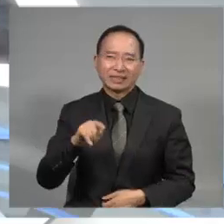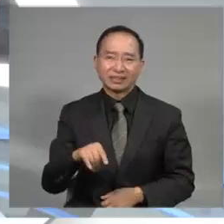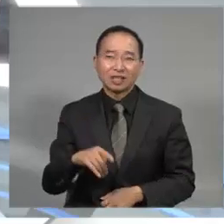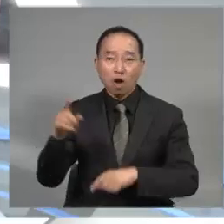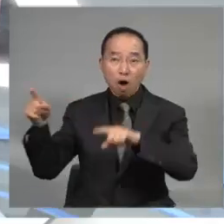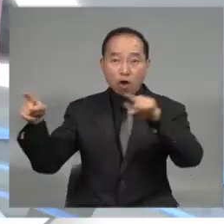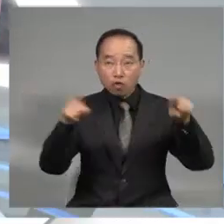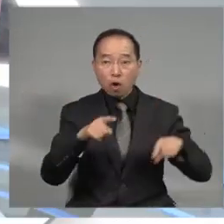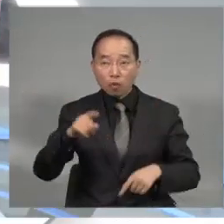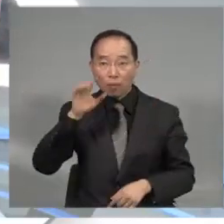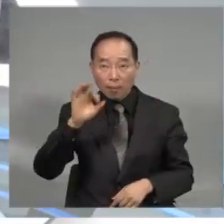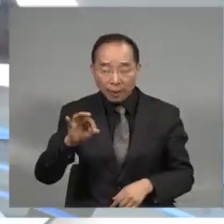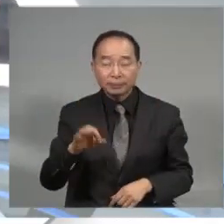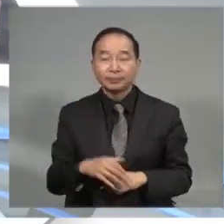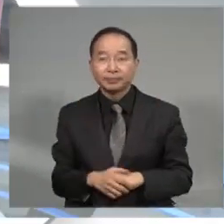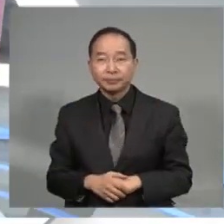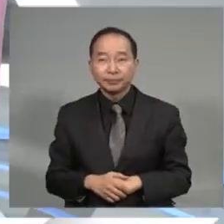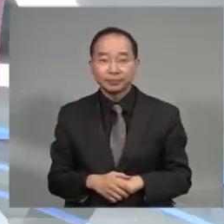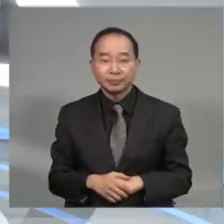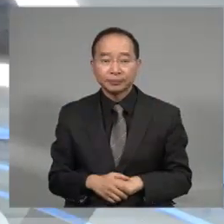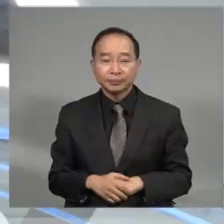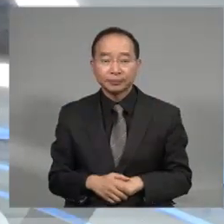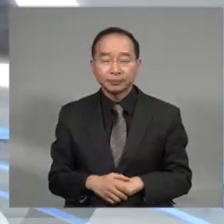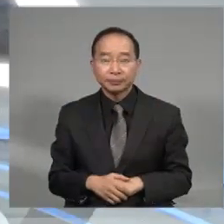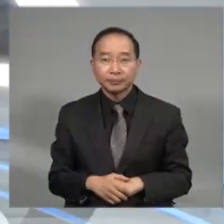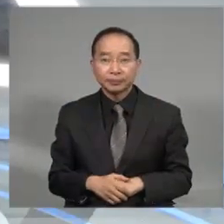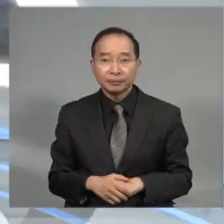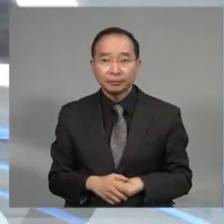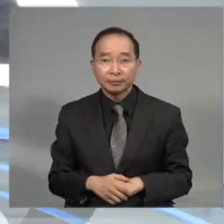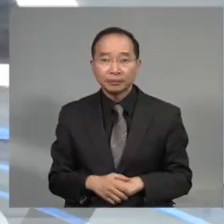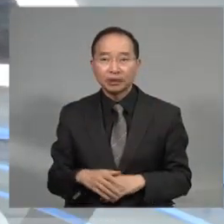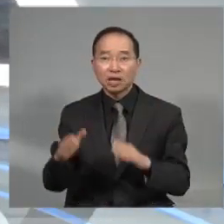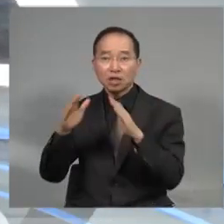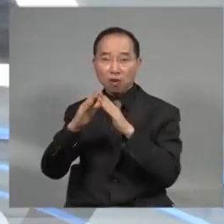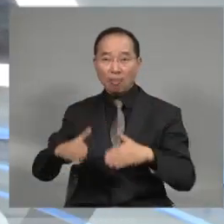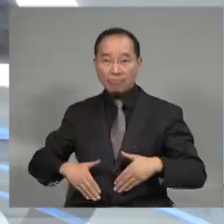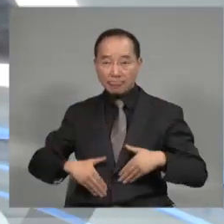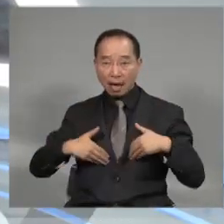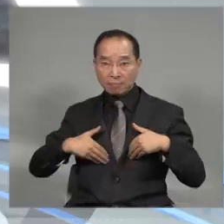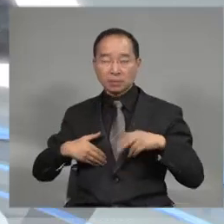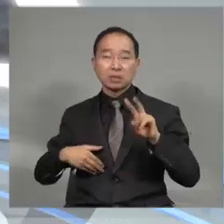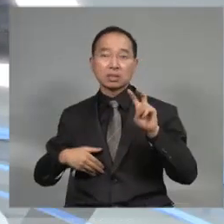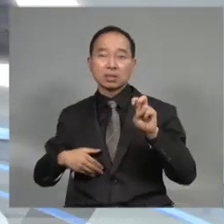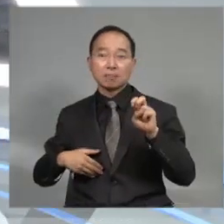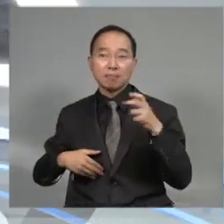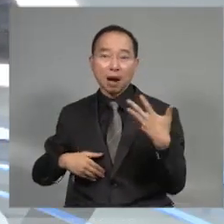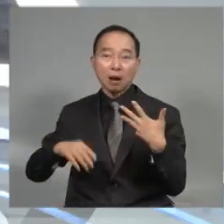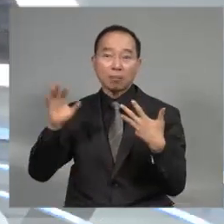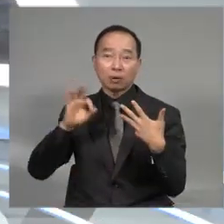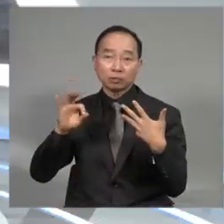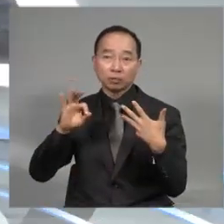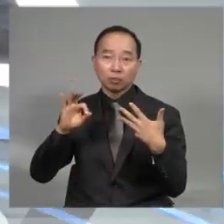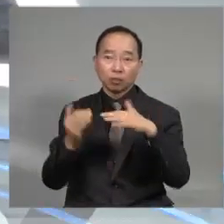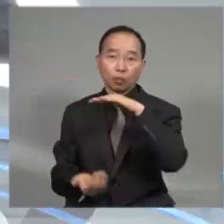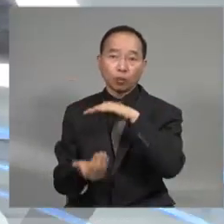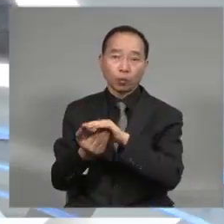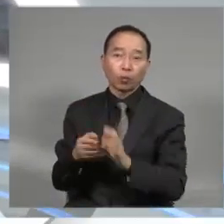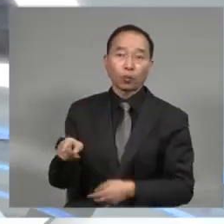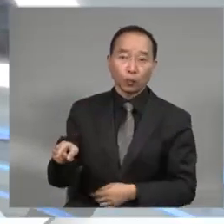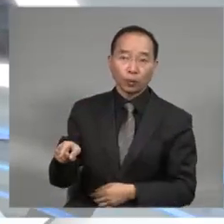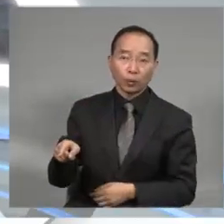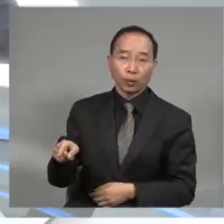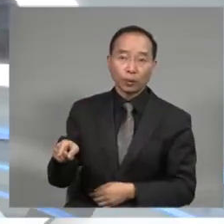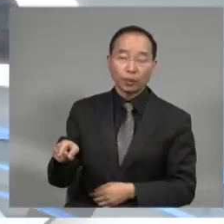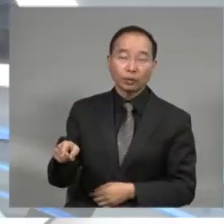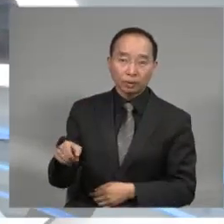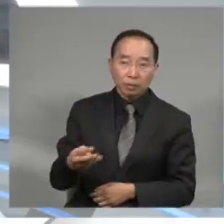살펴볼게요. 사전투표 1일차. 네, 계속해서 전남 지역이 28.1%로 가장 높고요. 그리고